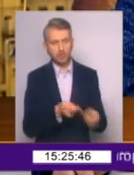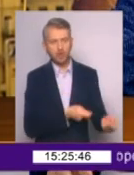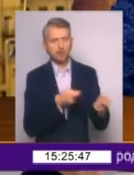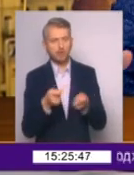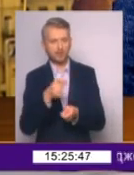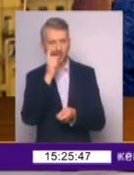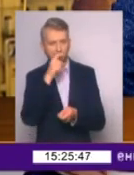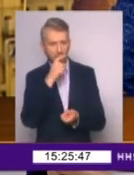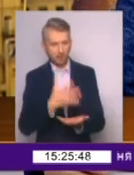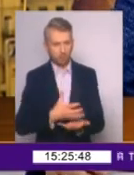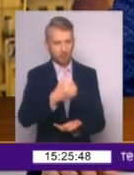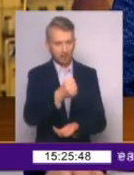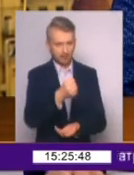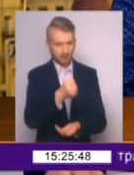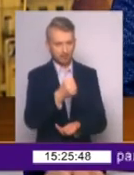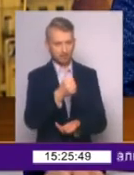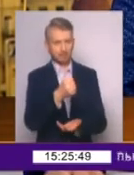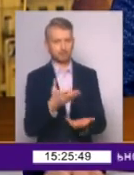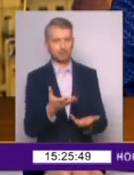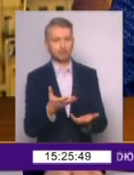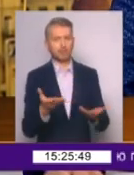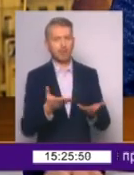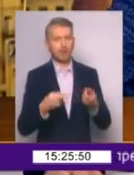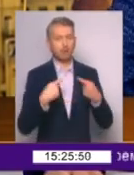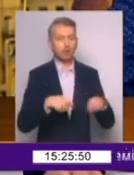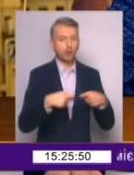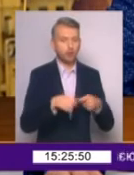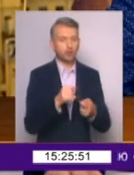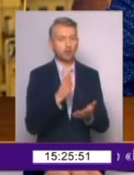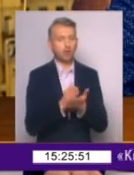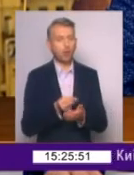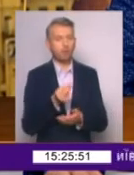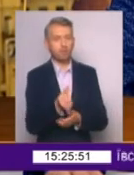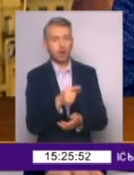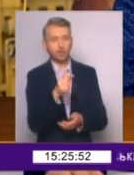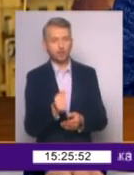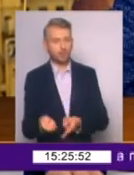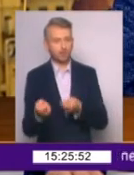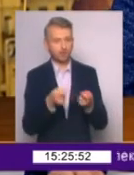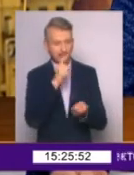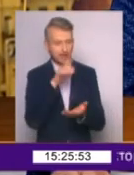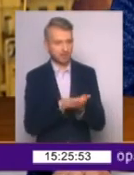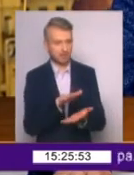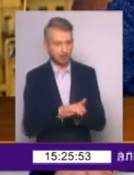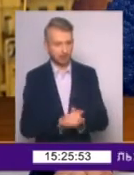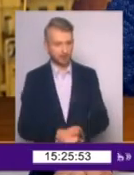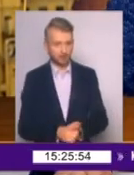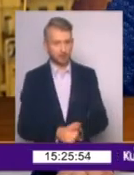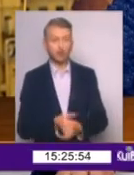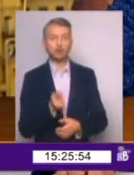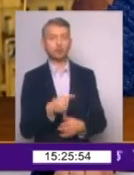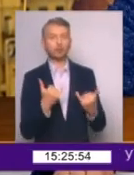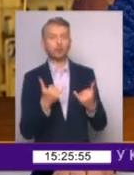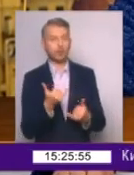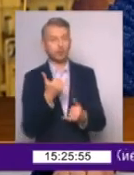поліетиленових пакетах, які, скажімо, і продаються, і є оплатою за вивезення цього сміття. Тому сьогодні